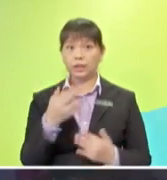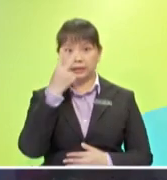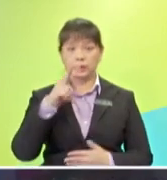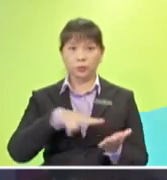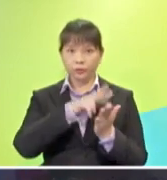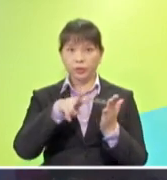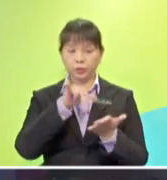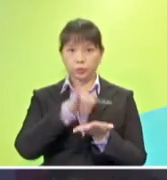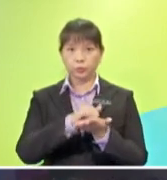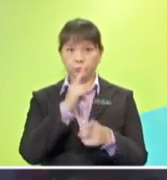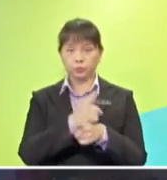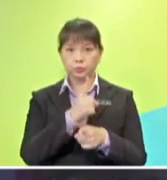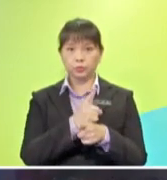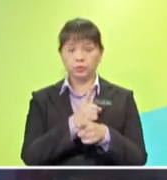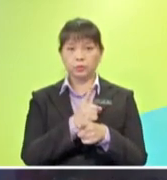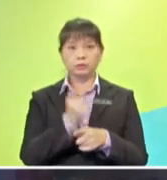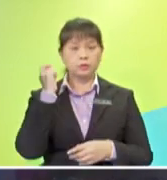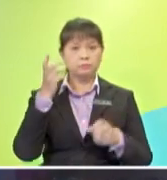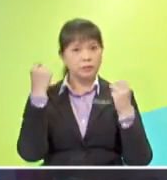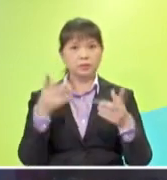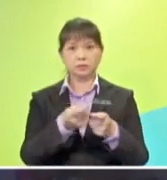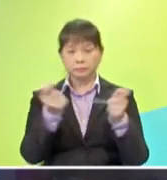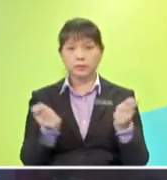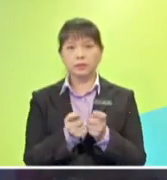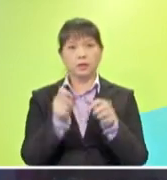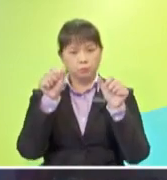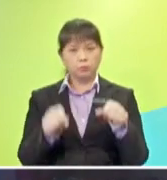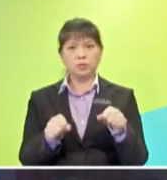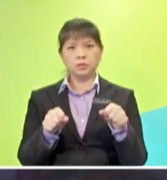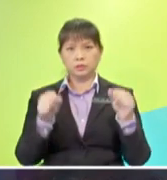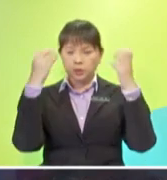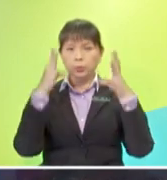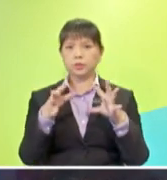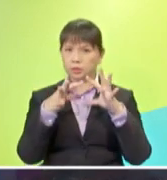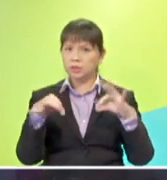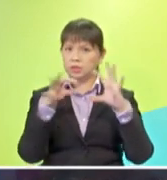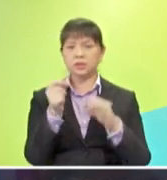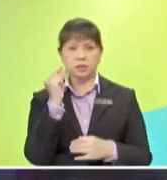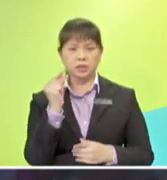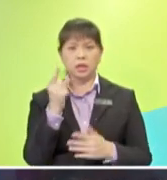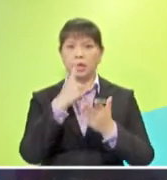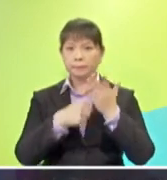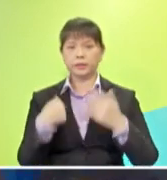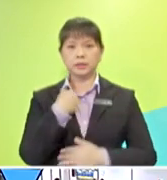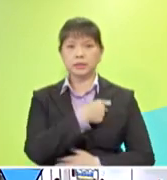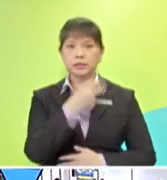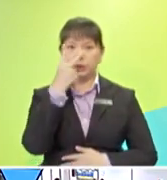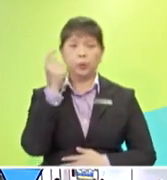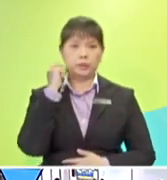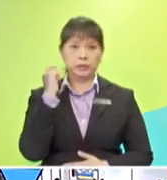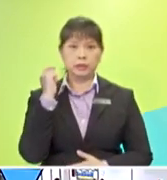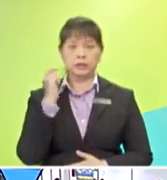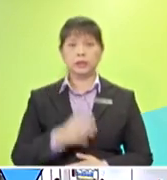dapat tengok di sekolah tadi kan sedikit aku yang sama-sama yang kita tengok perhatikan tadi oke kalau